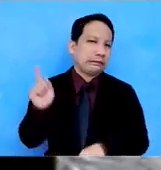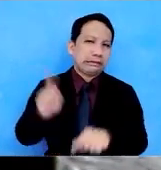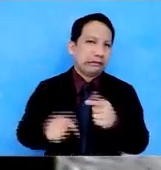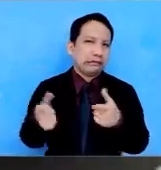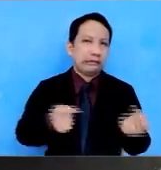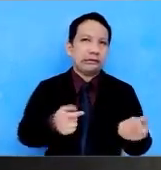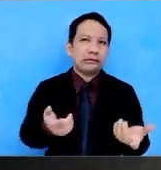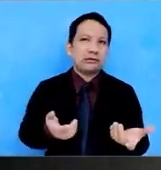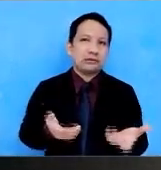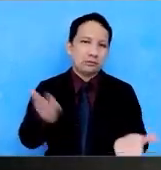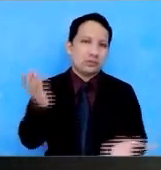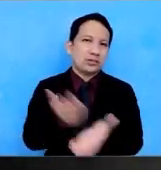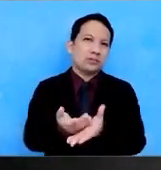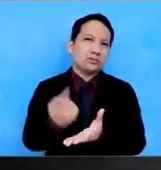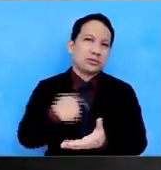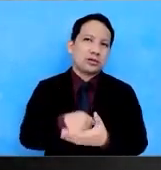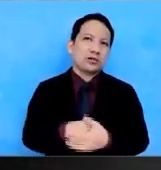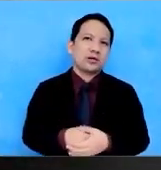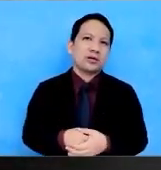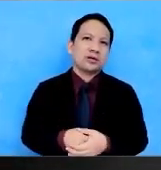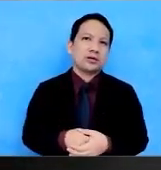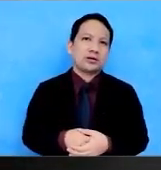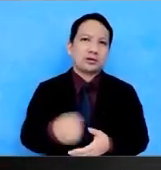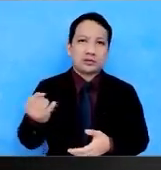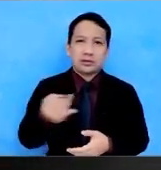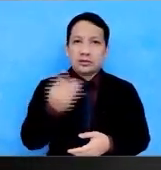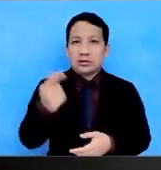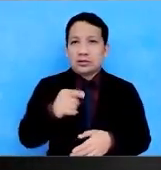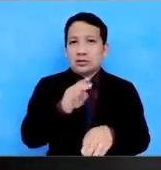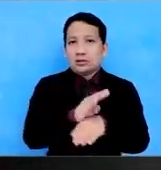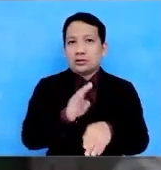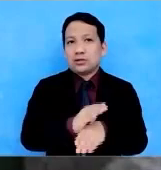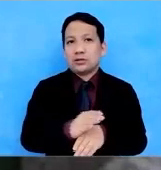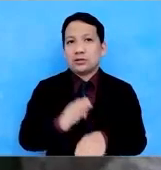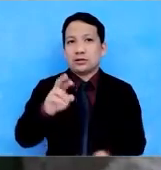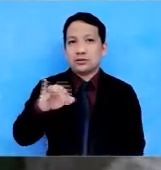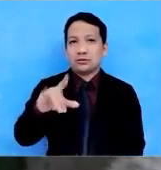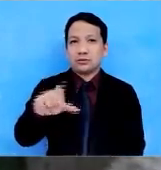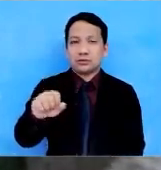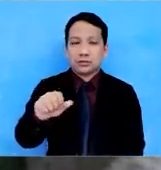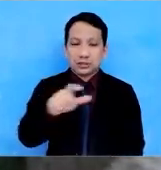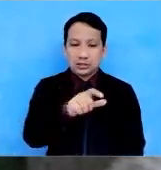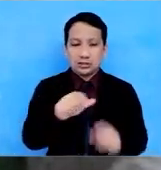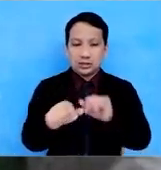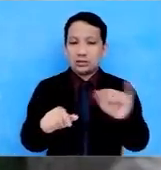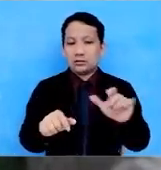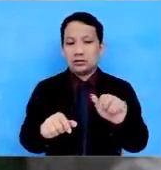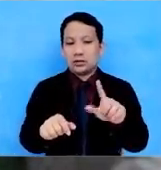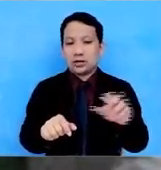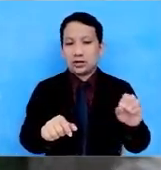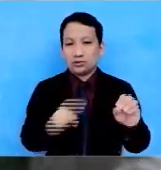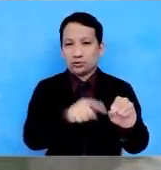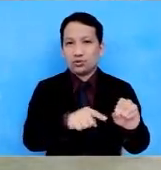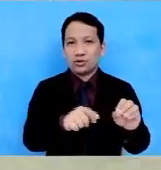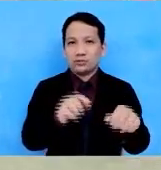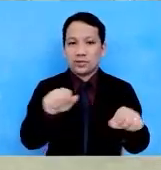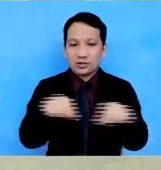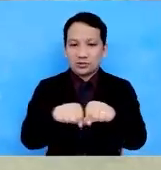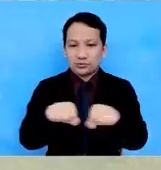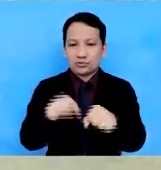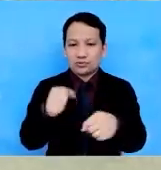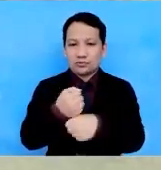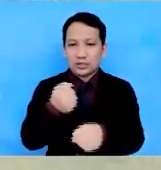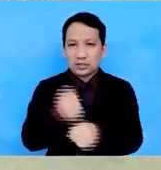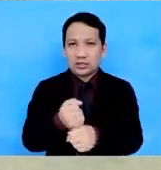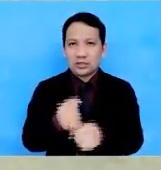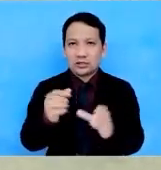natigil. Ilan lang ang negosyo ni na Rosalinda at Ato sa marami pang sapatosan sa Marikina na kung hindi